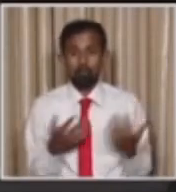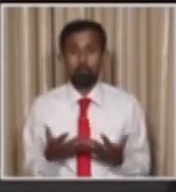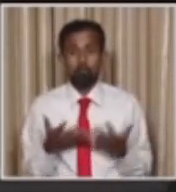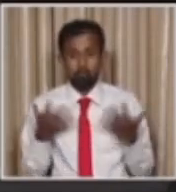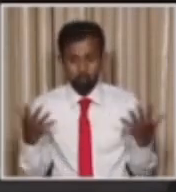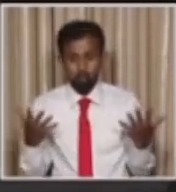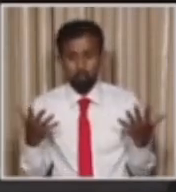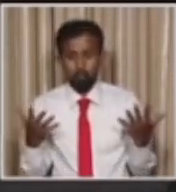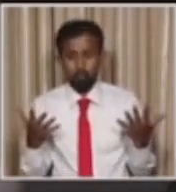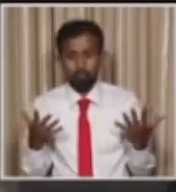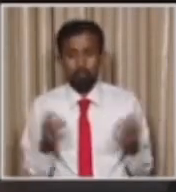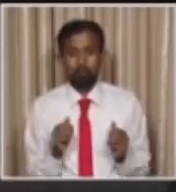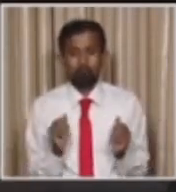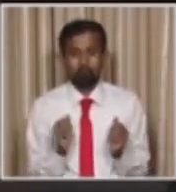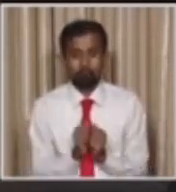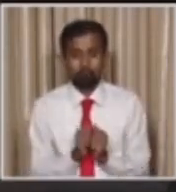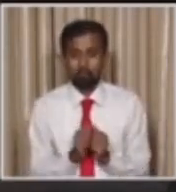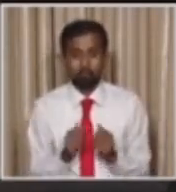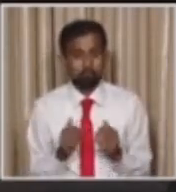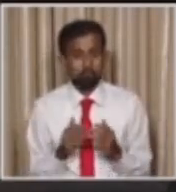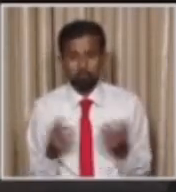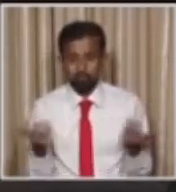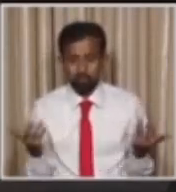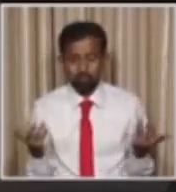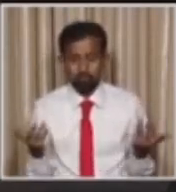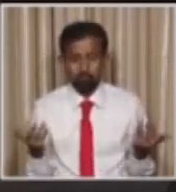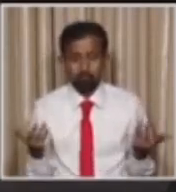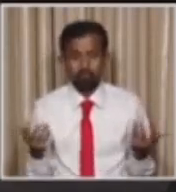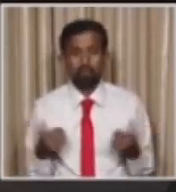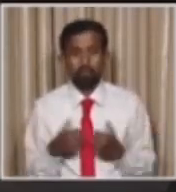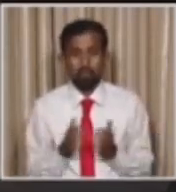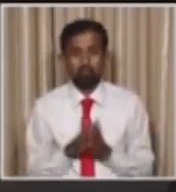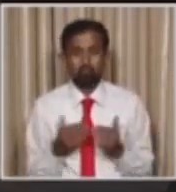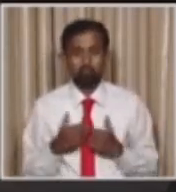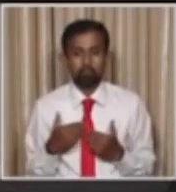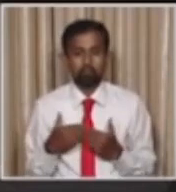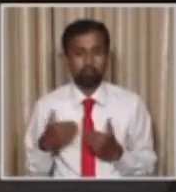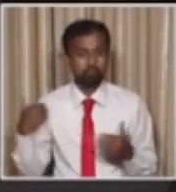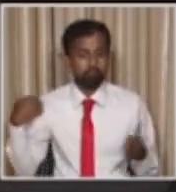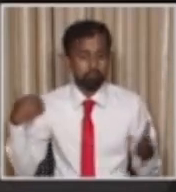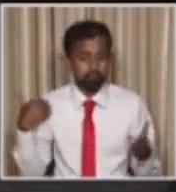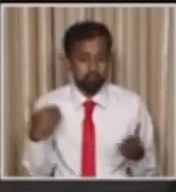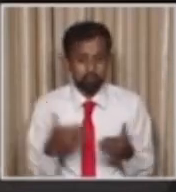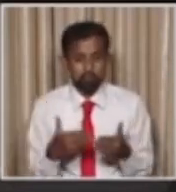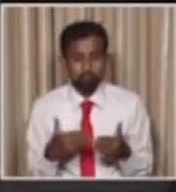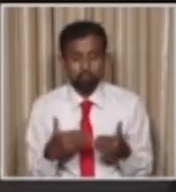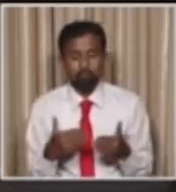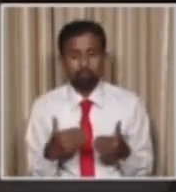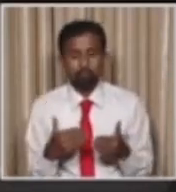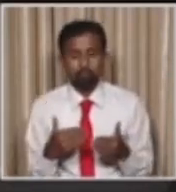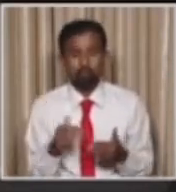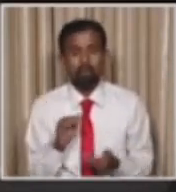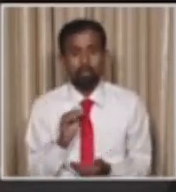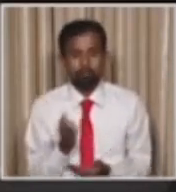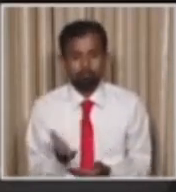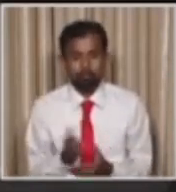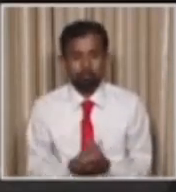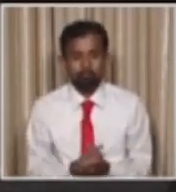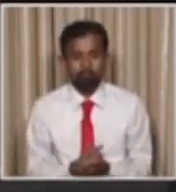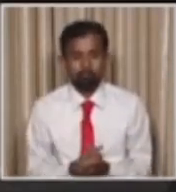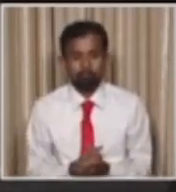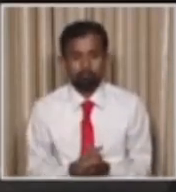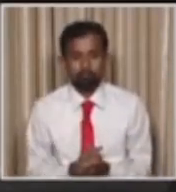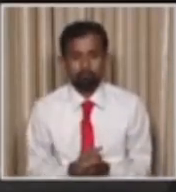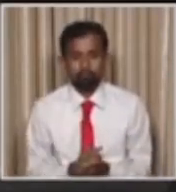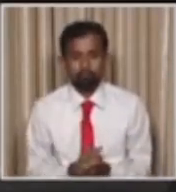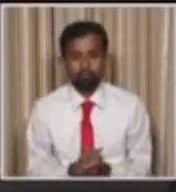ඒ නිසා වගකීම් වැඩ නොකරපු නිසා තමයි අපිට දීර්ඝ කාලයක් තිස්සේ අපිට මේක තිබුණේ. මේකට